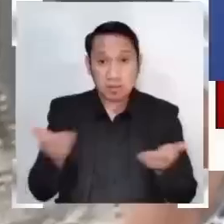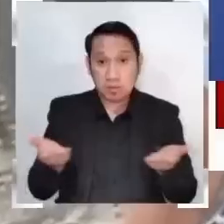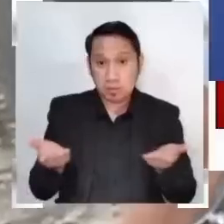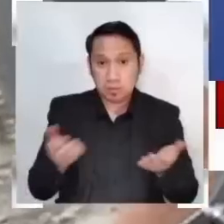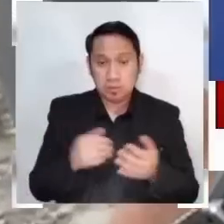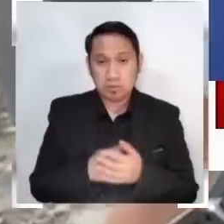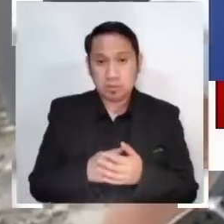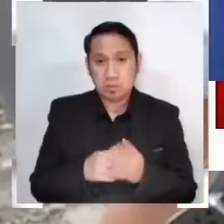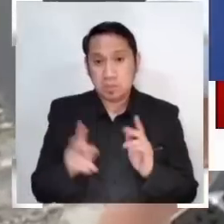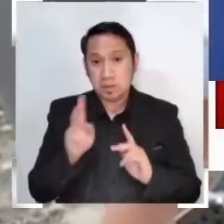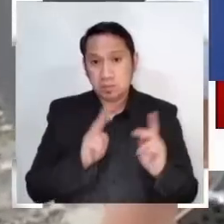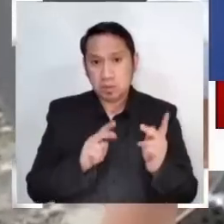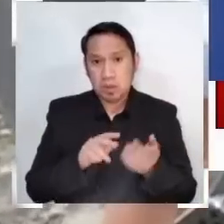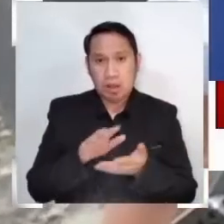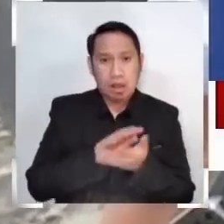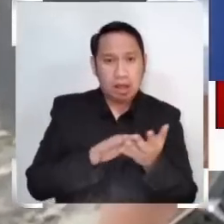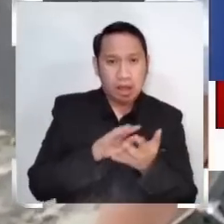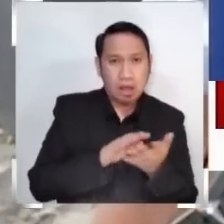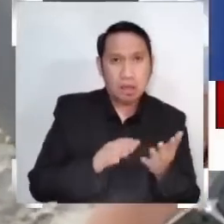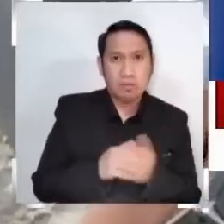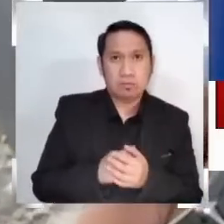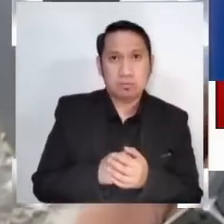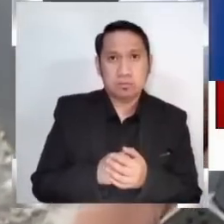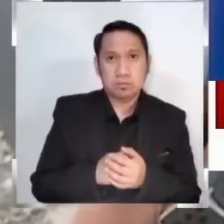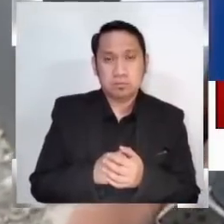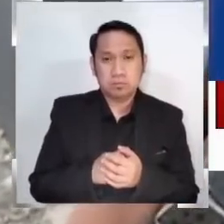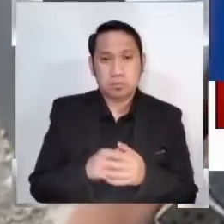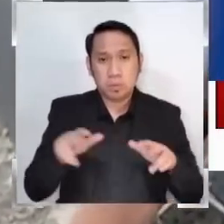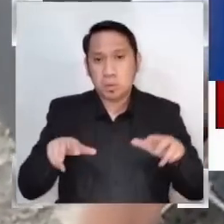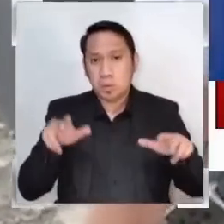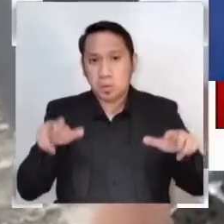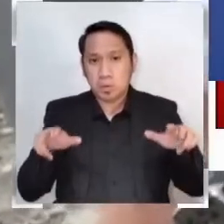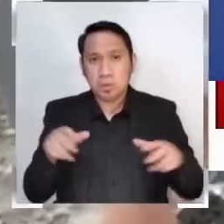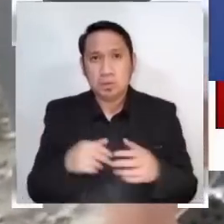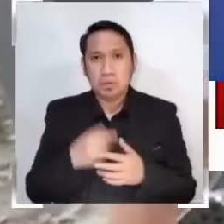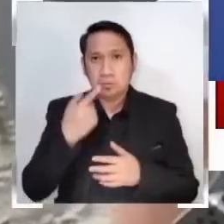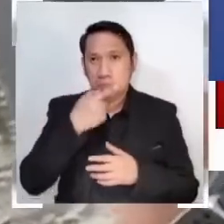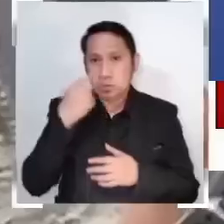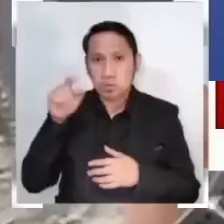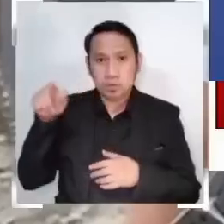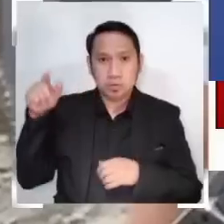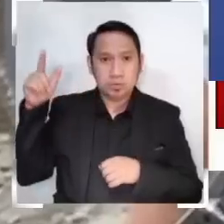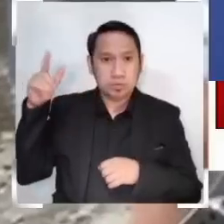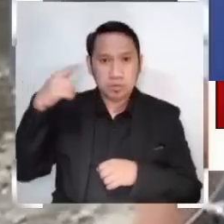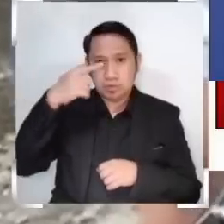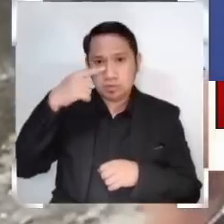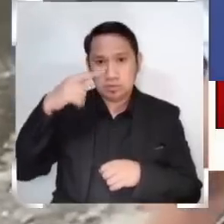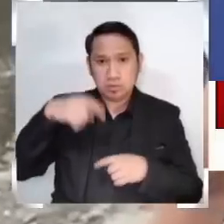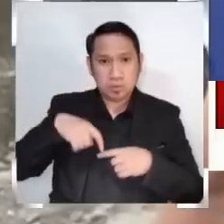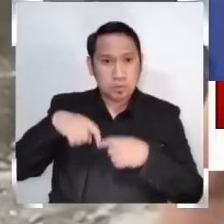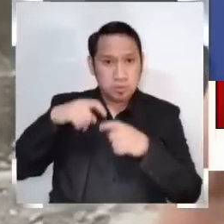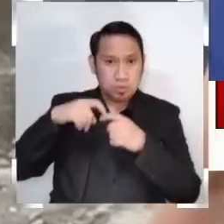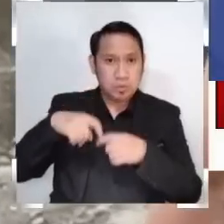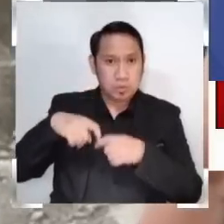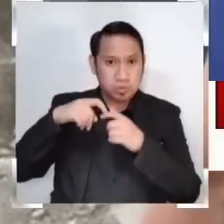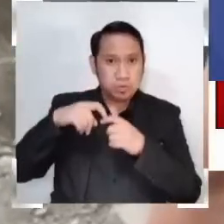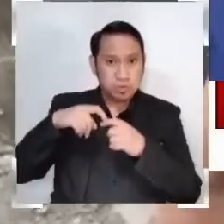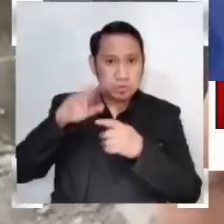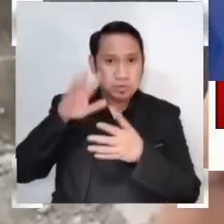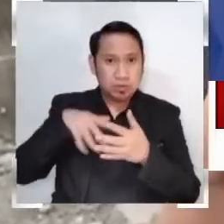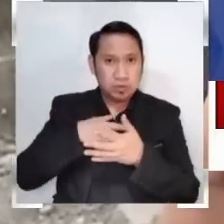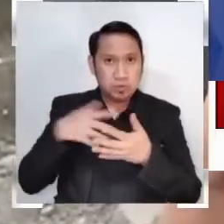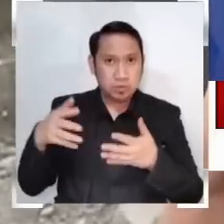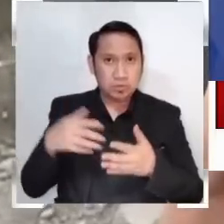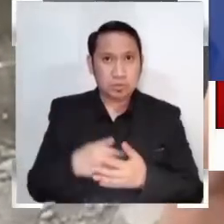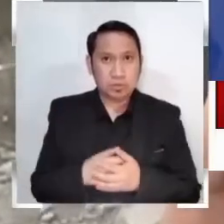tao nga kuan tanan ko ng eroplano, cancel. Nga wala mami mo to, oh. Sulod na mi